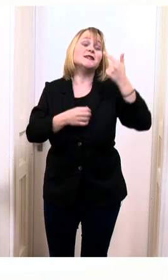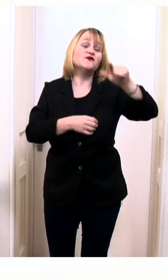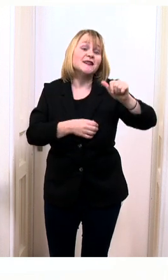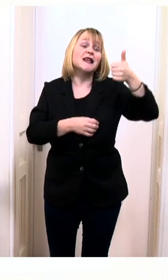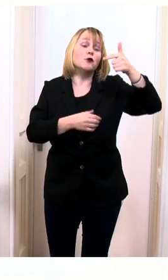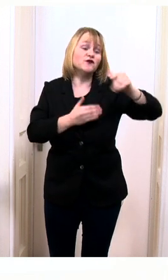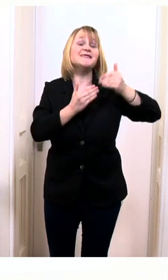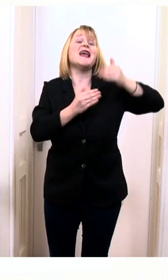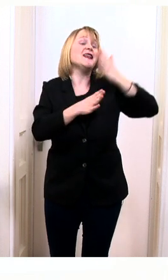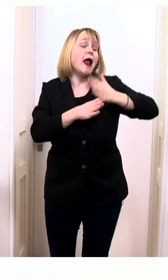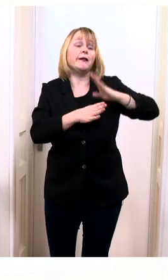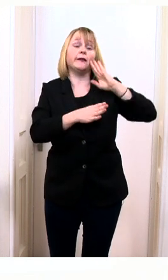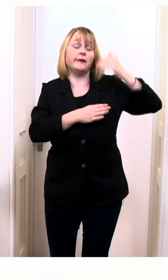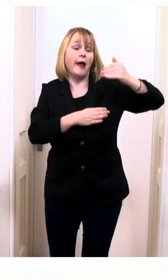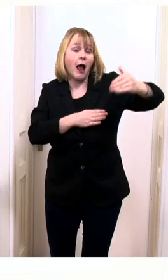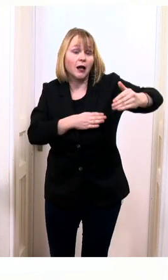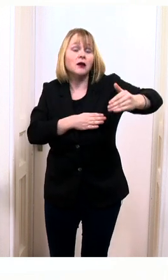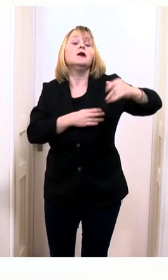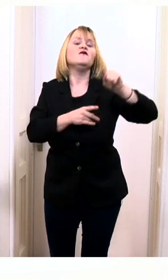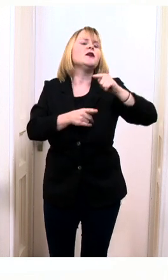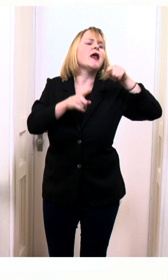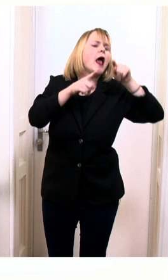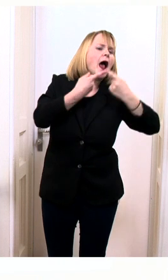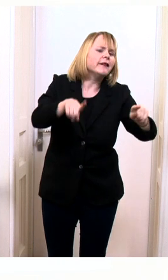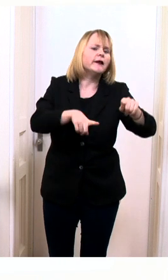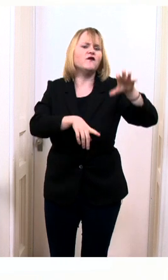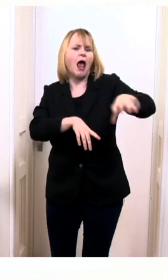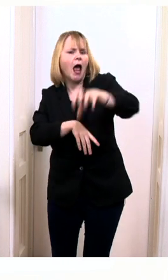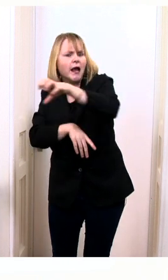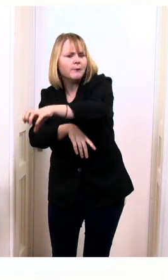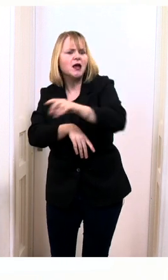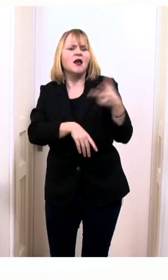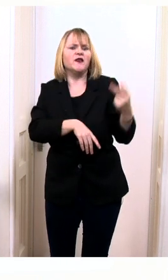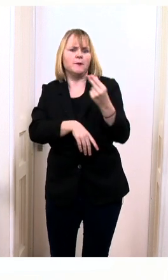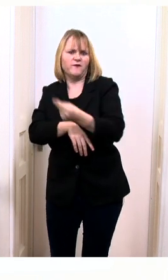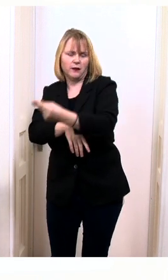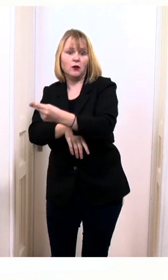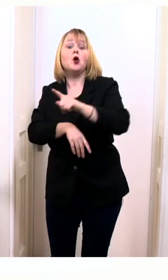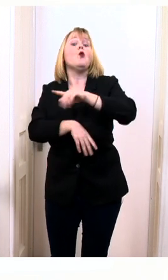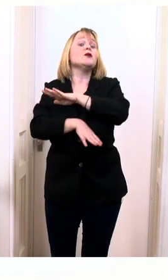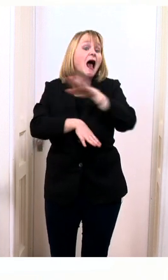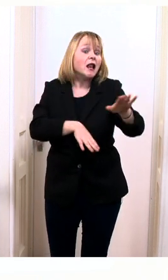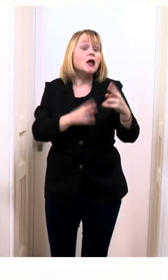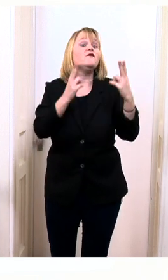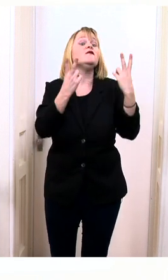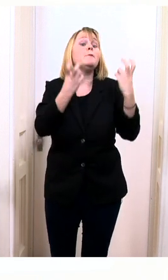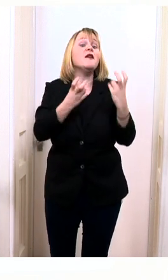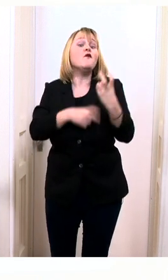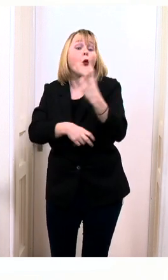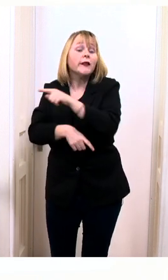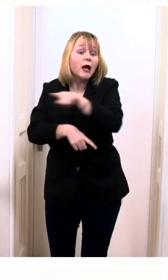und dann werden wir Mitte der Woche darauf dann alle Bewohner aller Heime, natürlich nur diejenigen, die